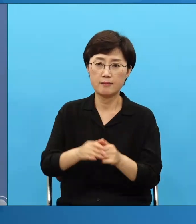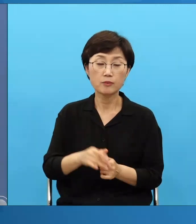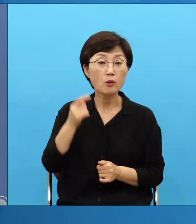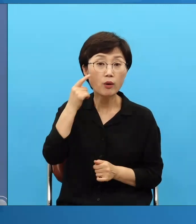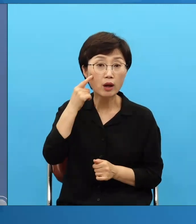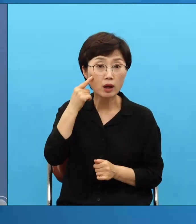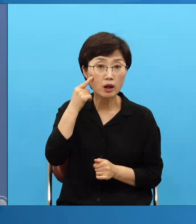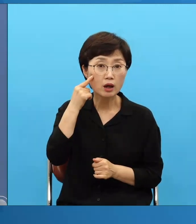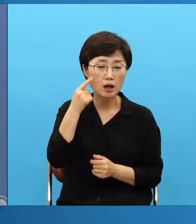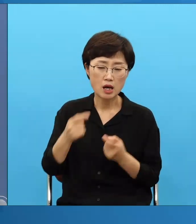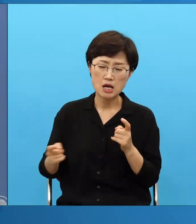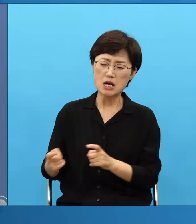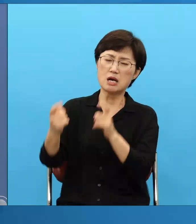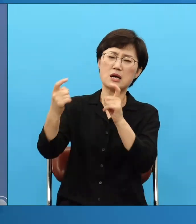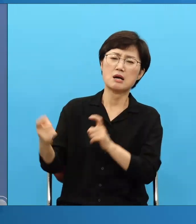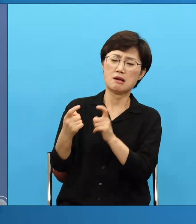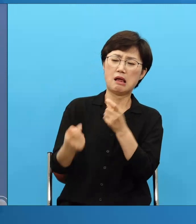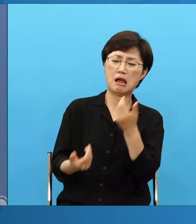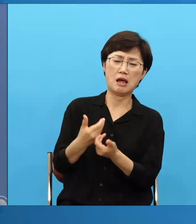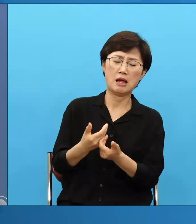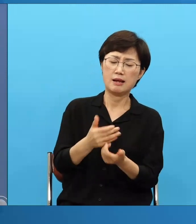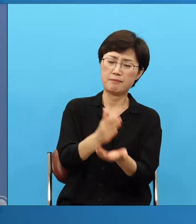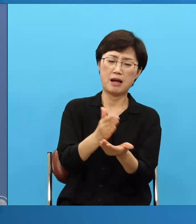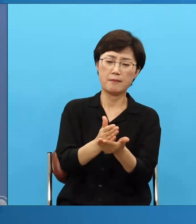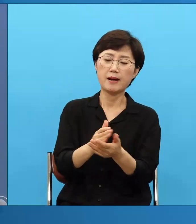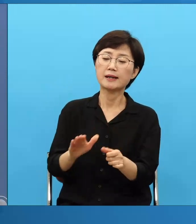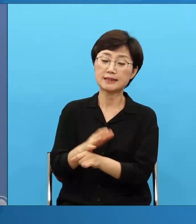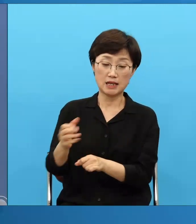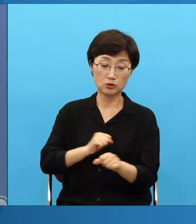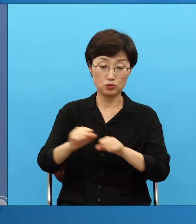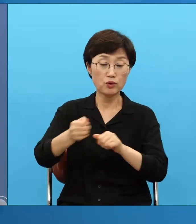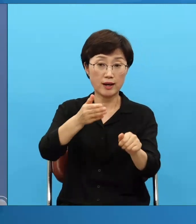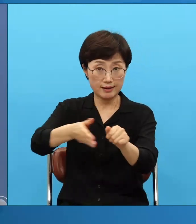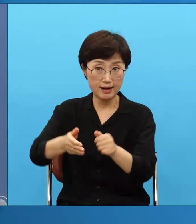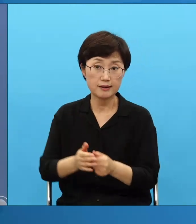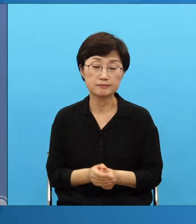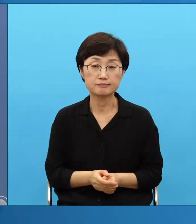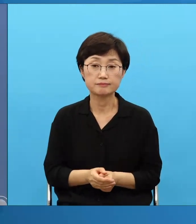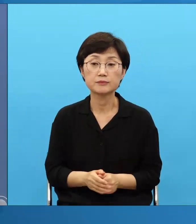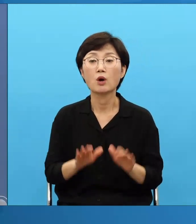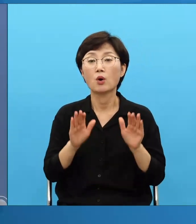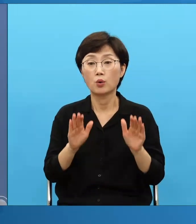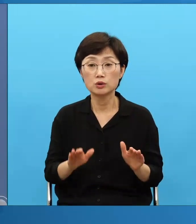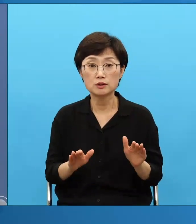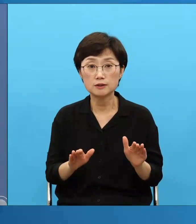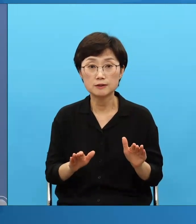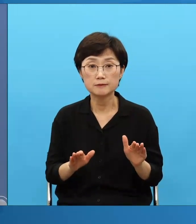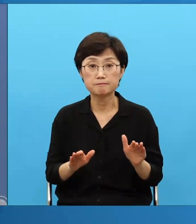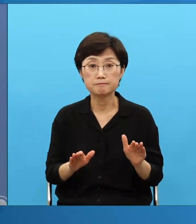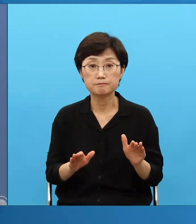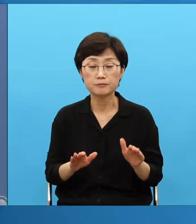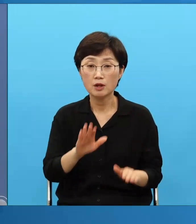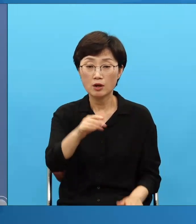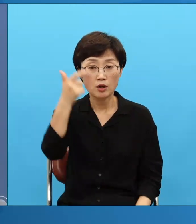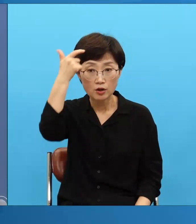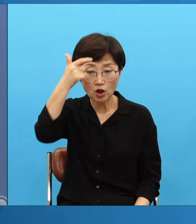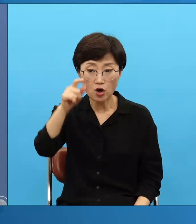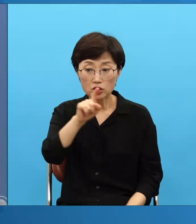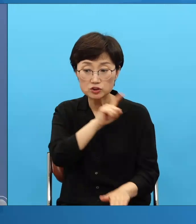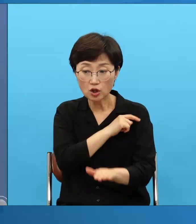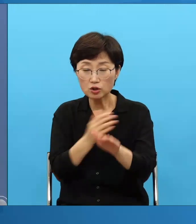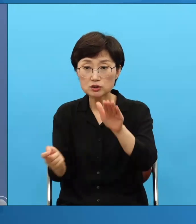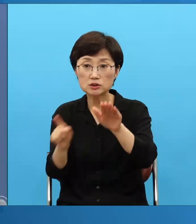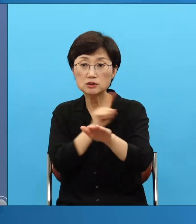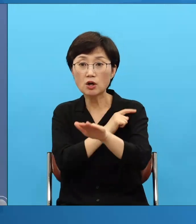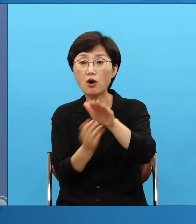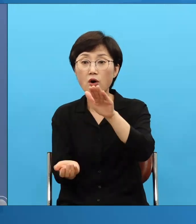always fighting when division. 오늘 여러분이 영적 서밋은 굉장히 쉬운 겁니다. Today you have to understand